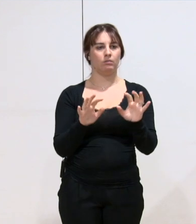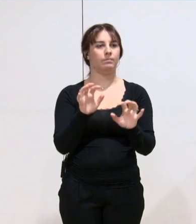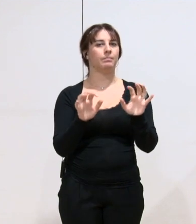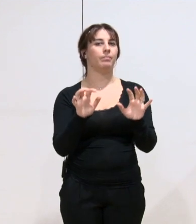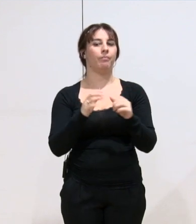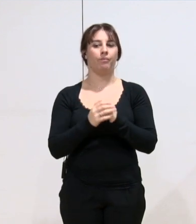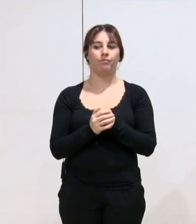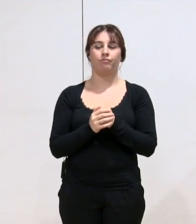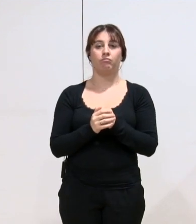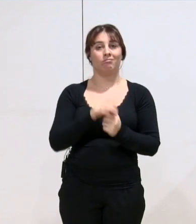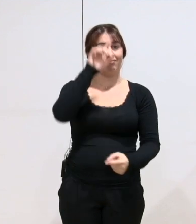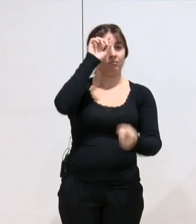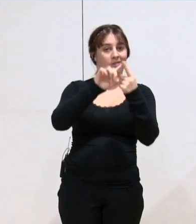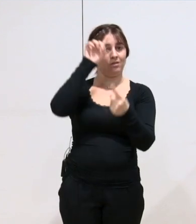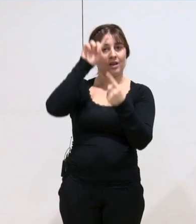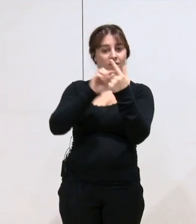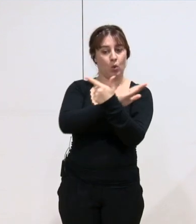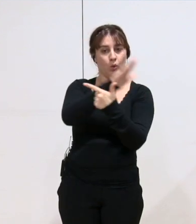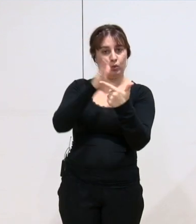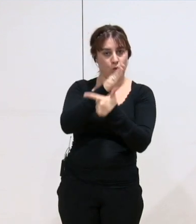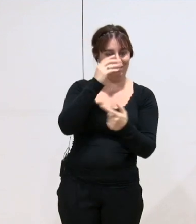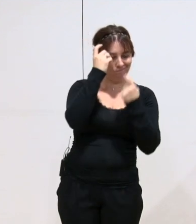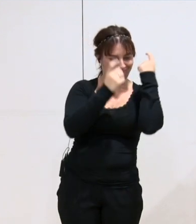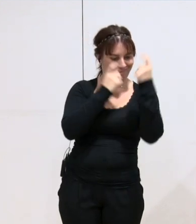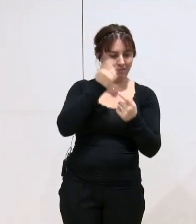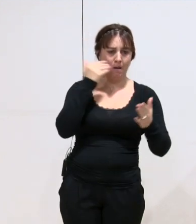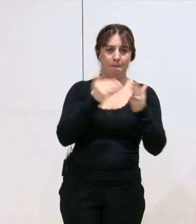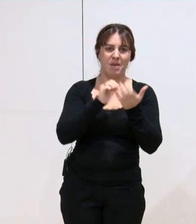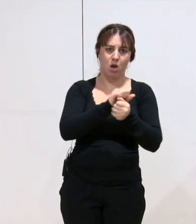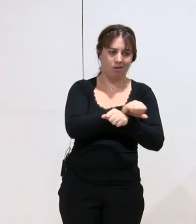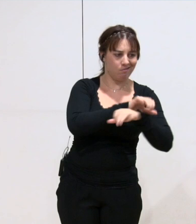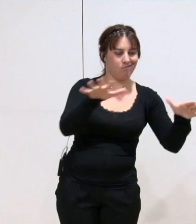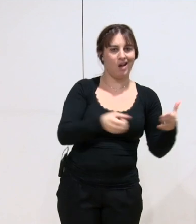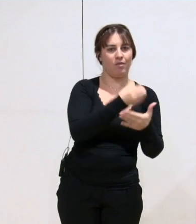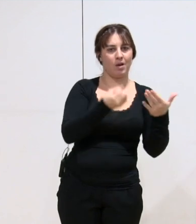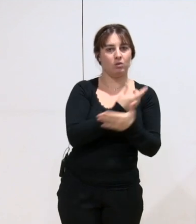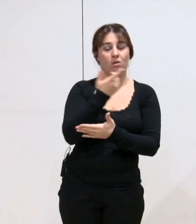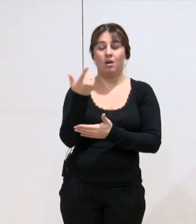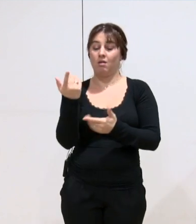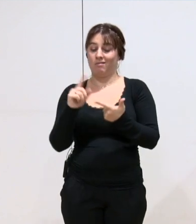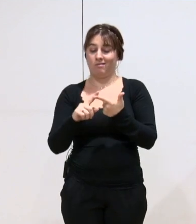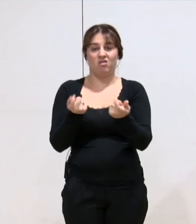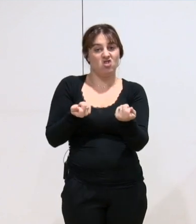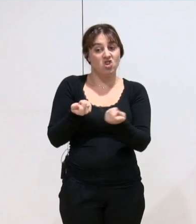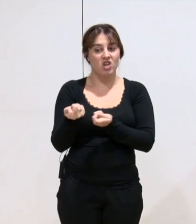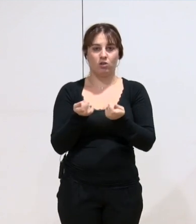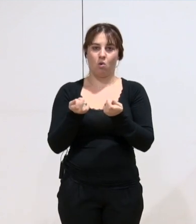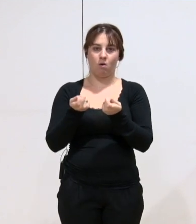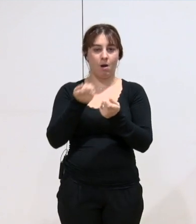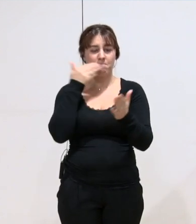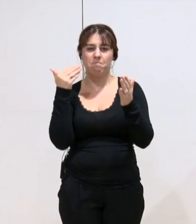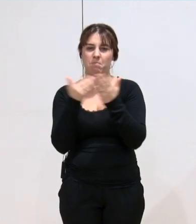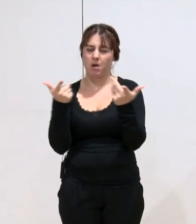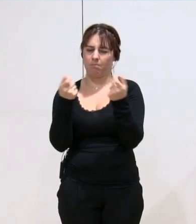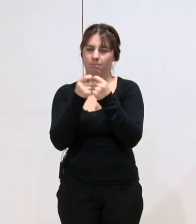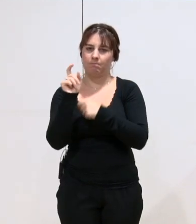de deux grandes réflexions, une meilleure publication de l'information et une gestion optimisée. En ce qui concerne la